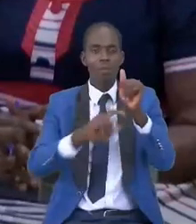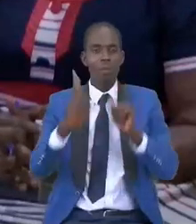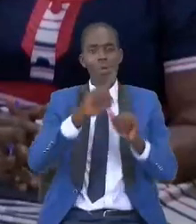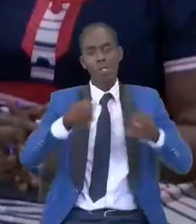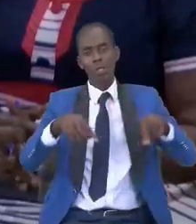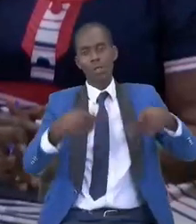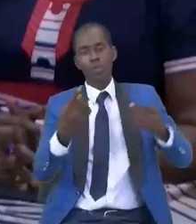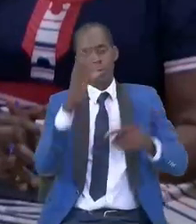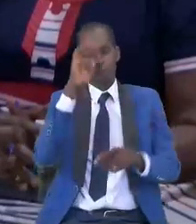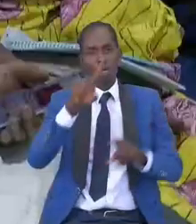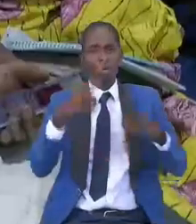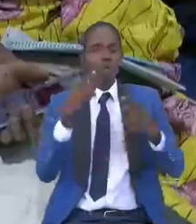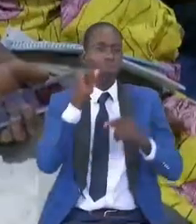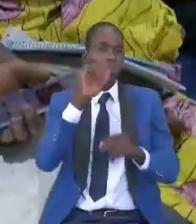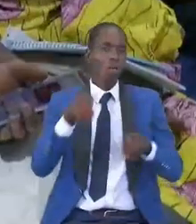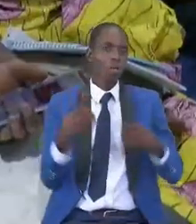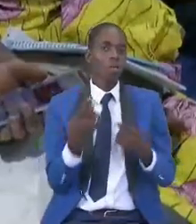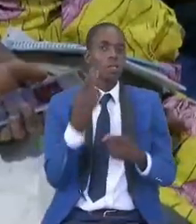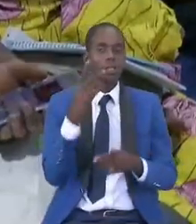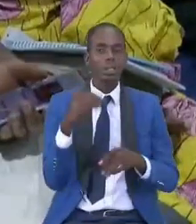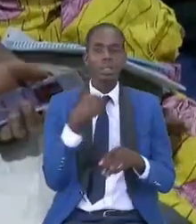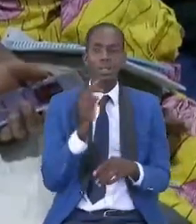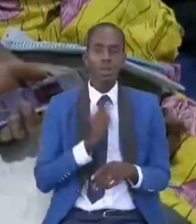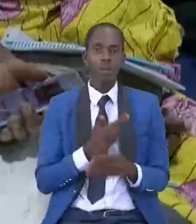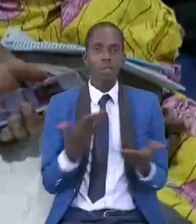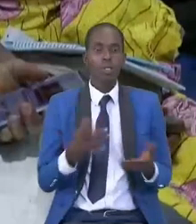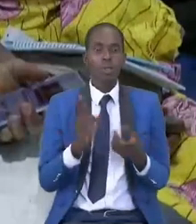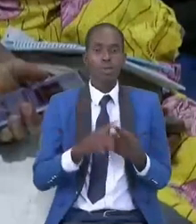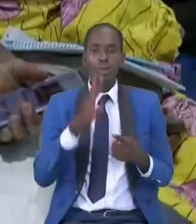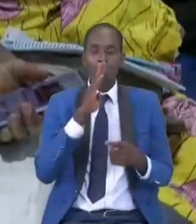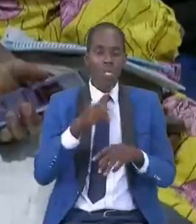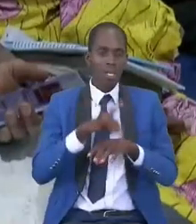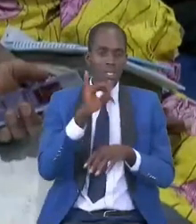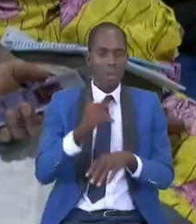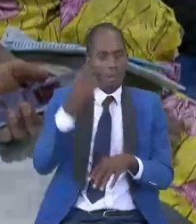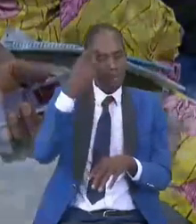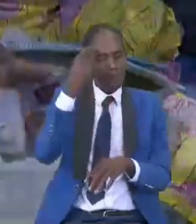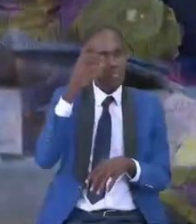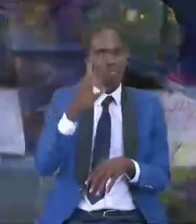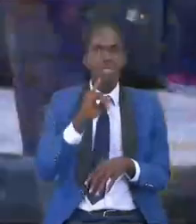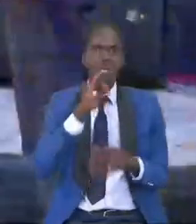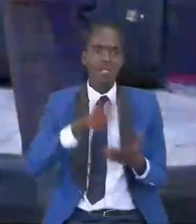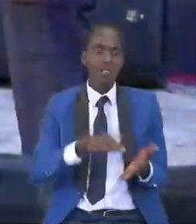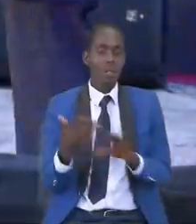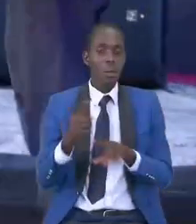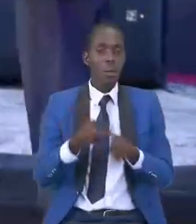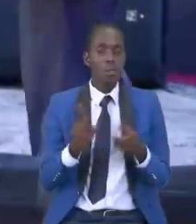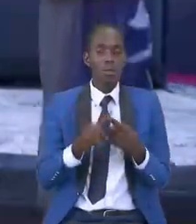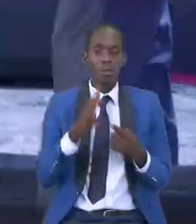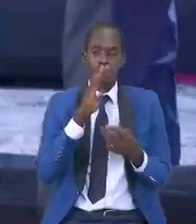partout où il va et partout elle va. Et on nous dit alors ici, et l'affection de la chair, c'est la